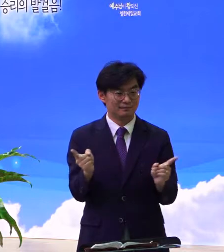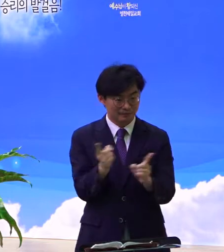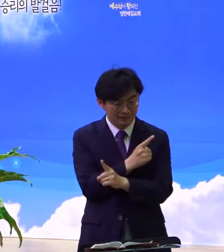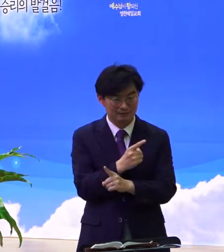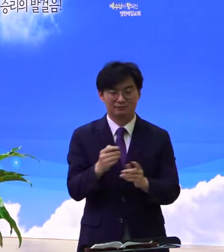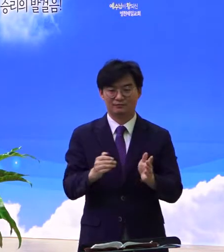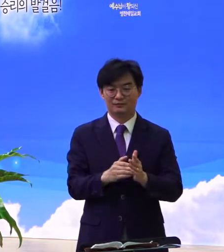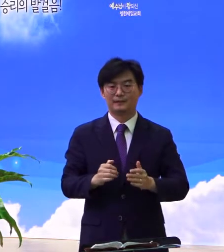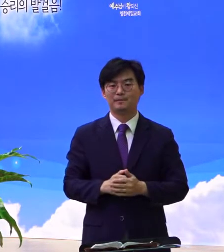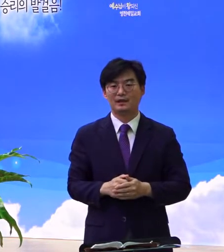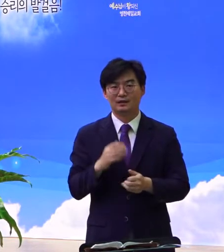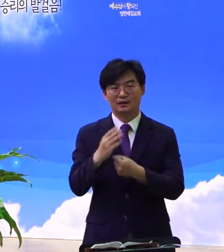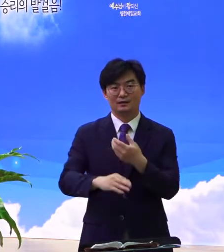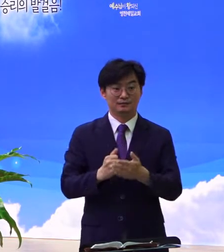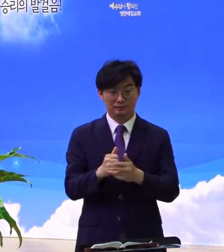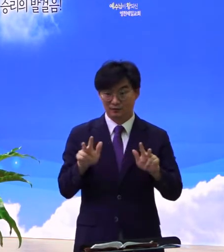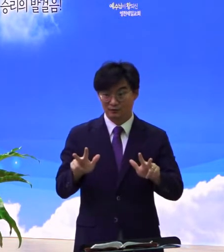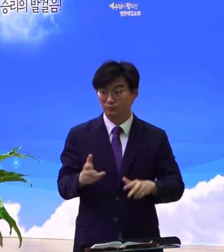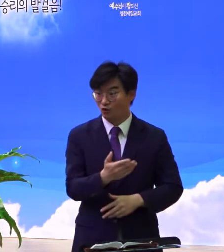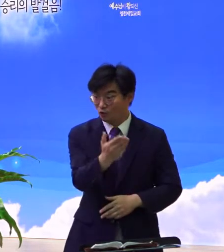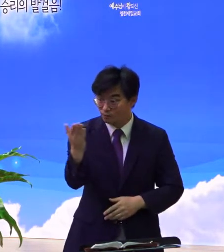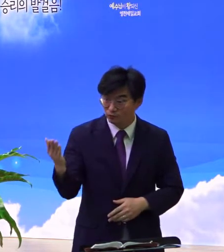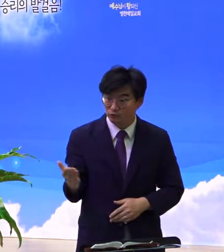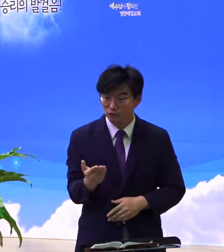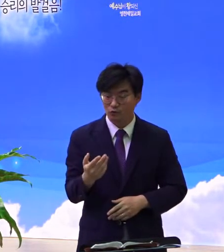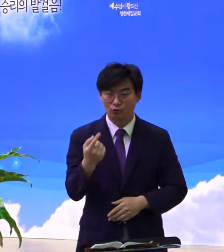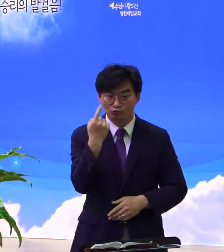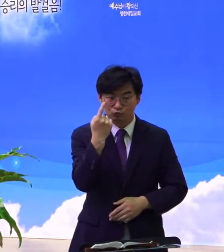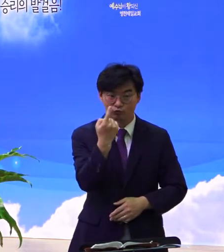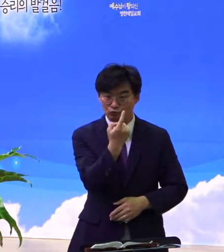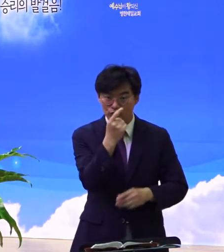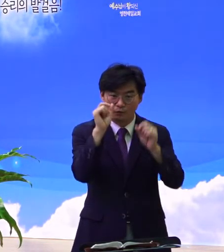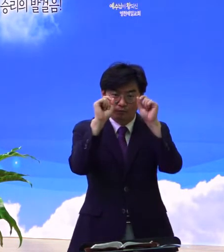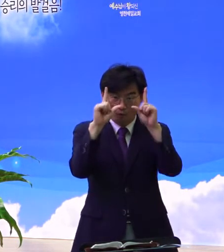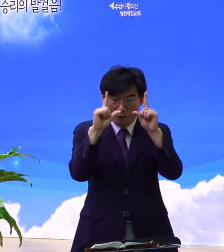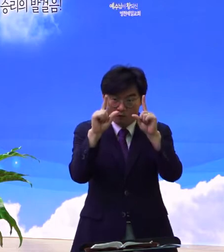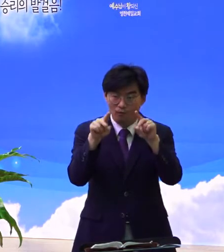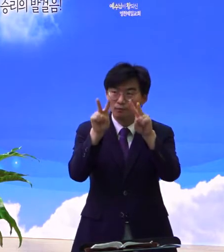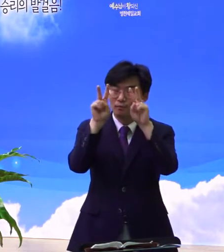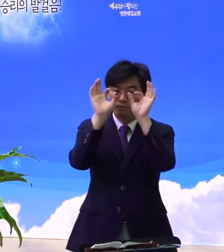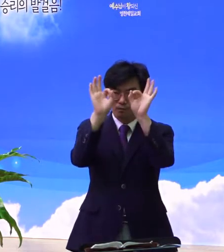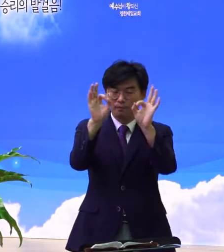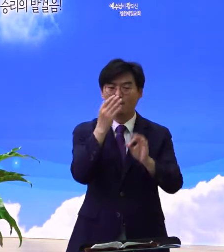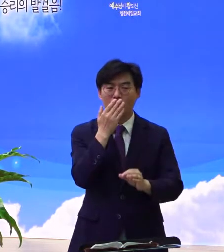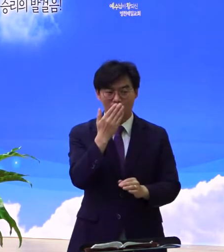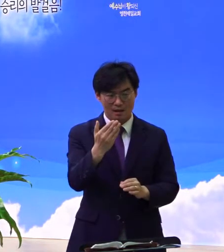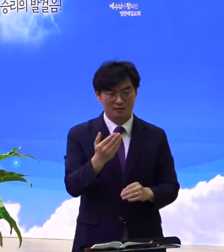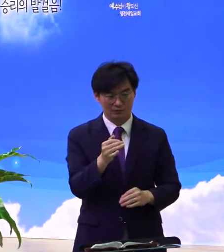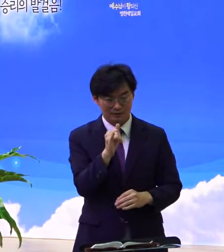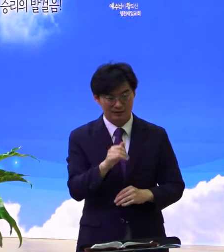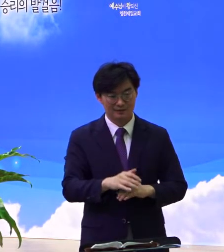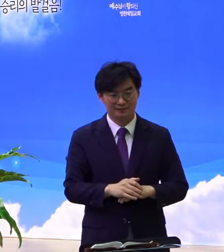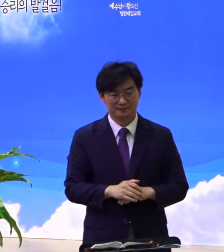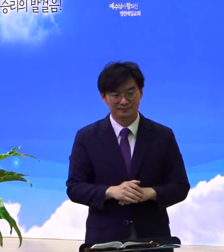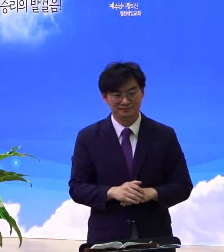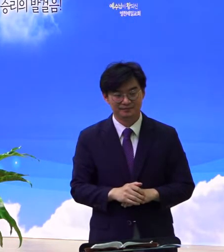하나님께서 저와 여러분의 눈도 열어서 하나님의 일하시는 것을 보게 하시기를 간절히 소망합니다.